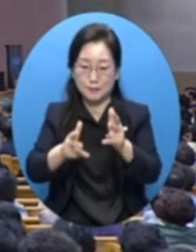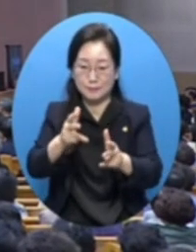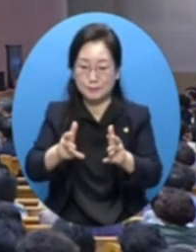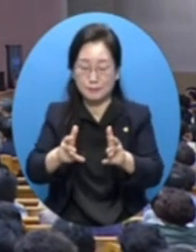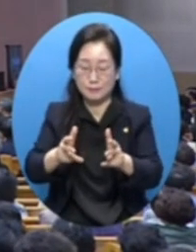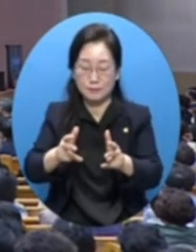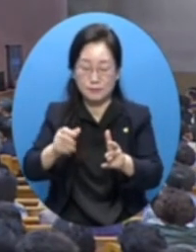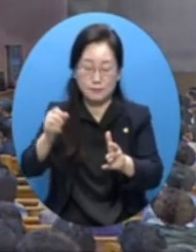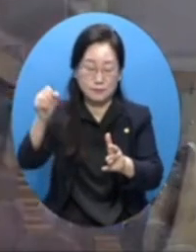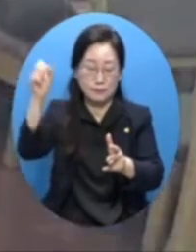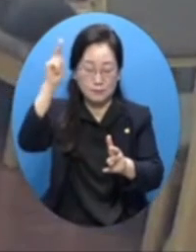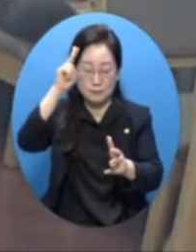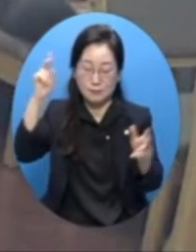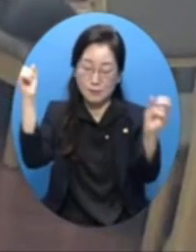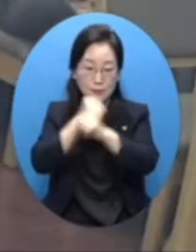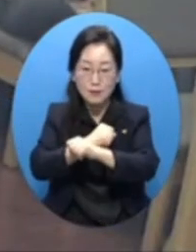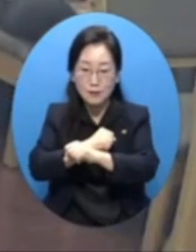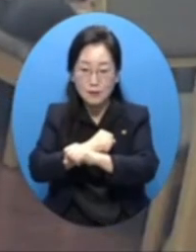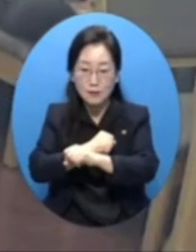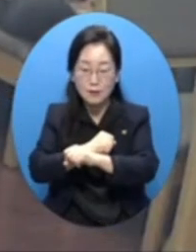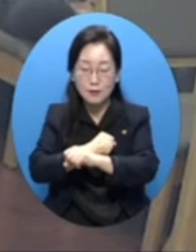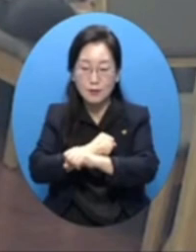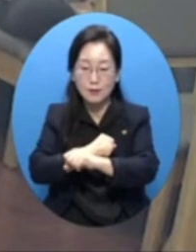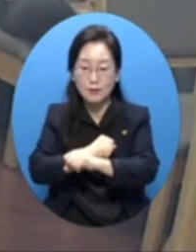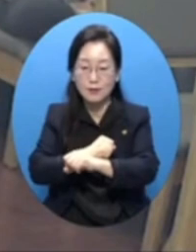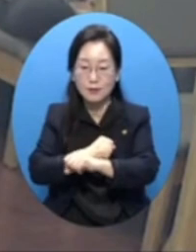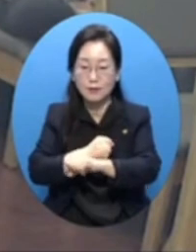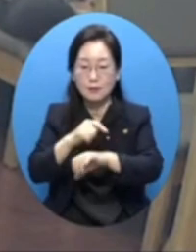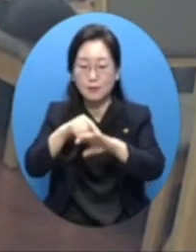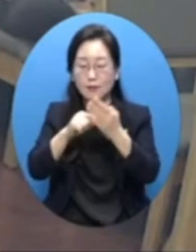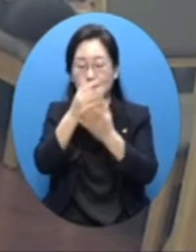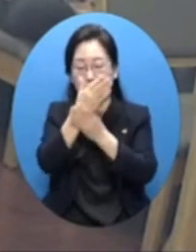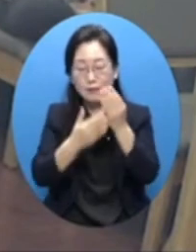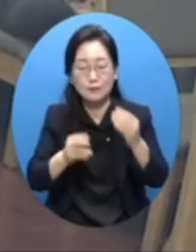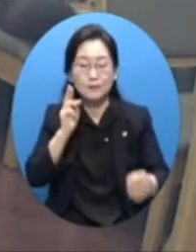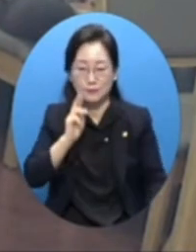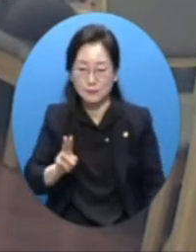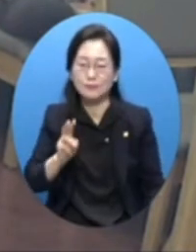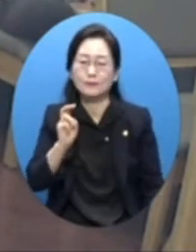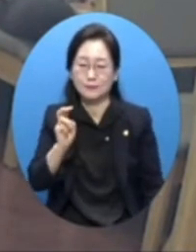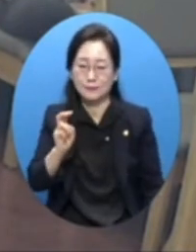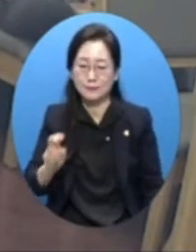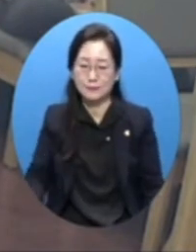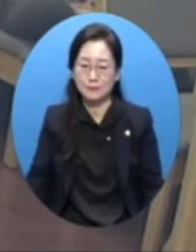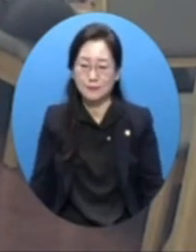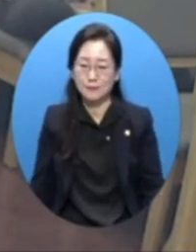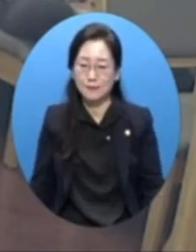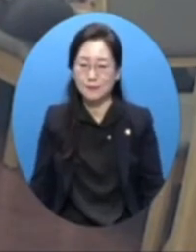하루아침에 무너졌을 때 그 절망을 말하다 표현할 수가 없을 것입니다.